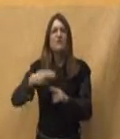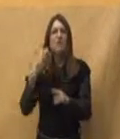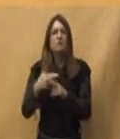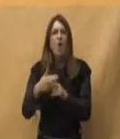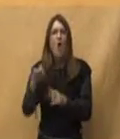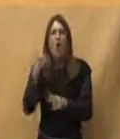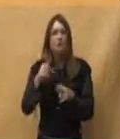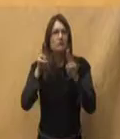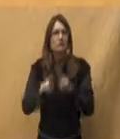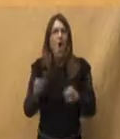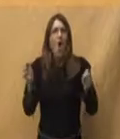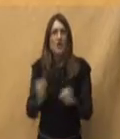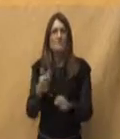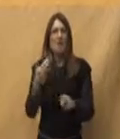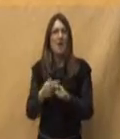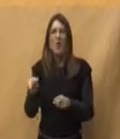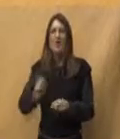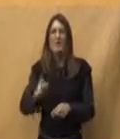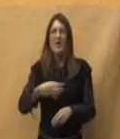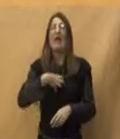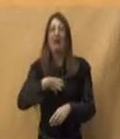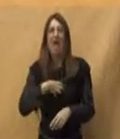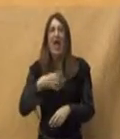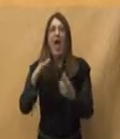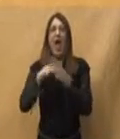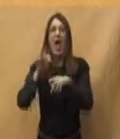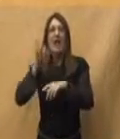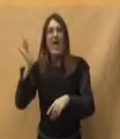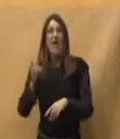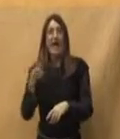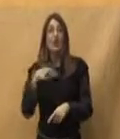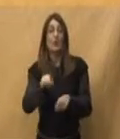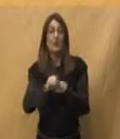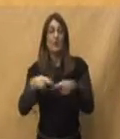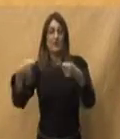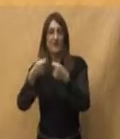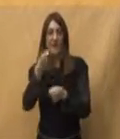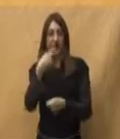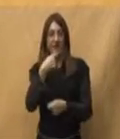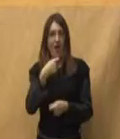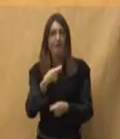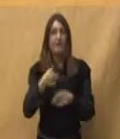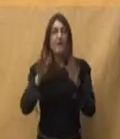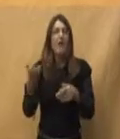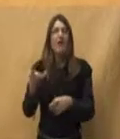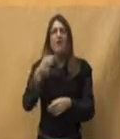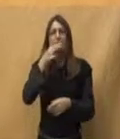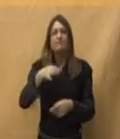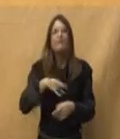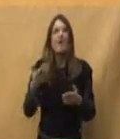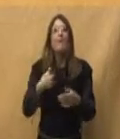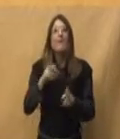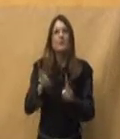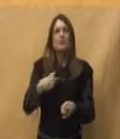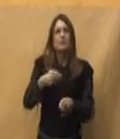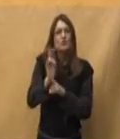ozbiljnih bolesti. Nisu to bolesti hunjavice, alergije, a čak i to ima veze sa hranom. Recite mi, kako bi se mi mogli